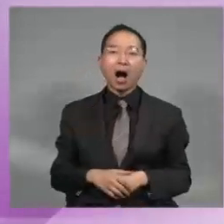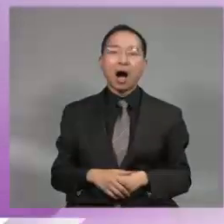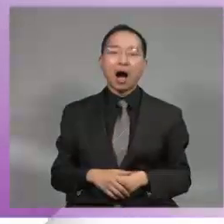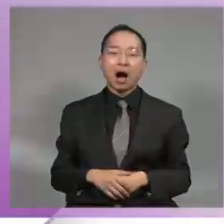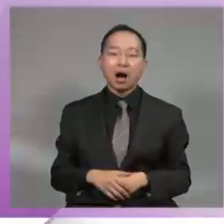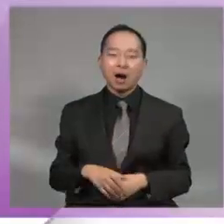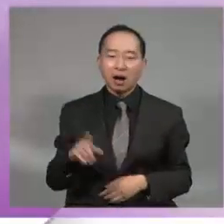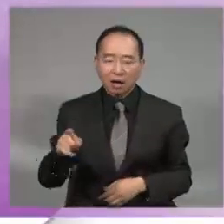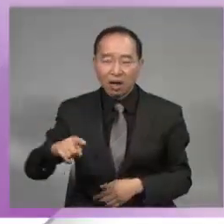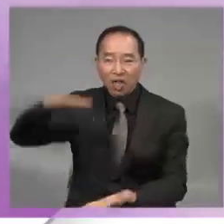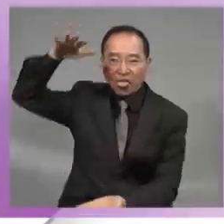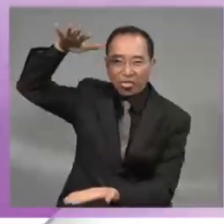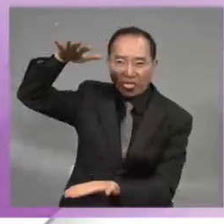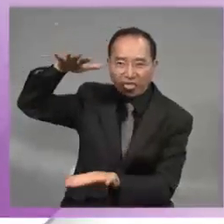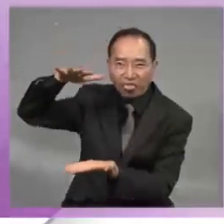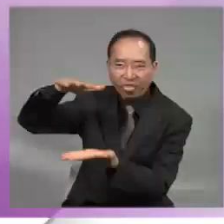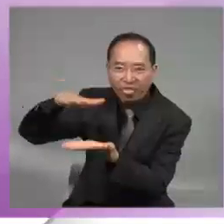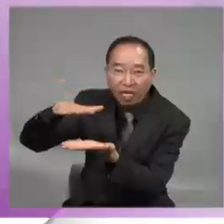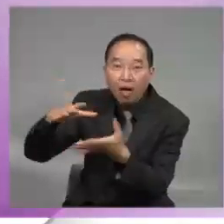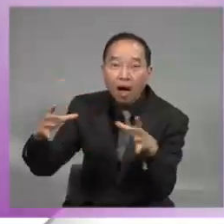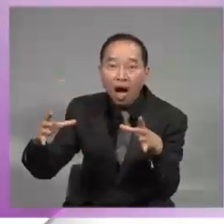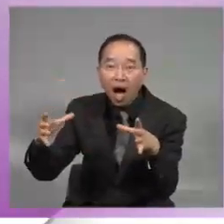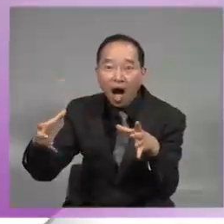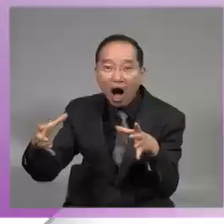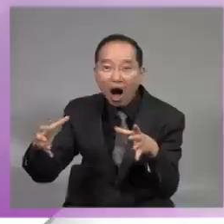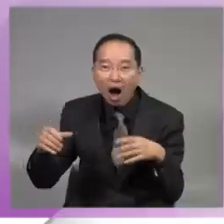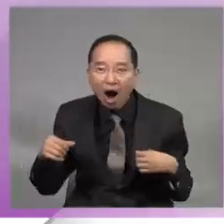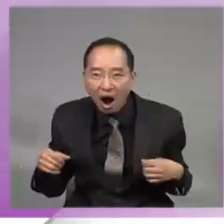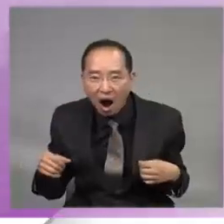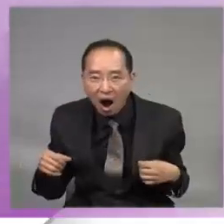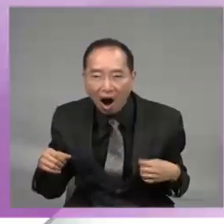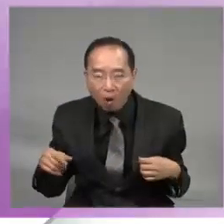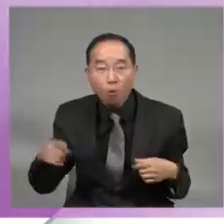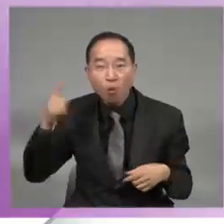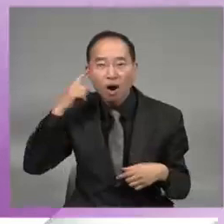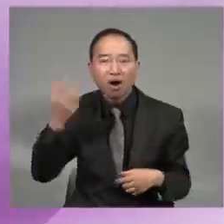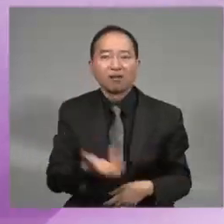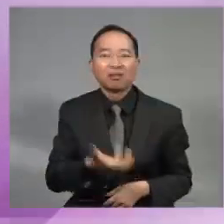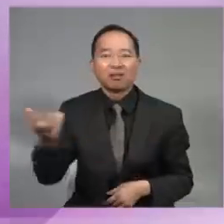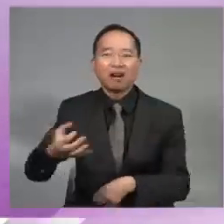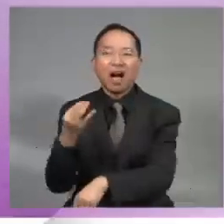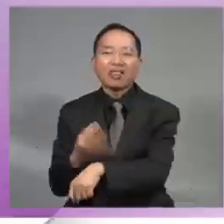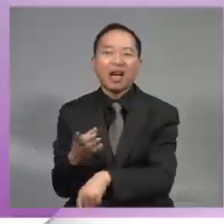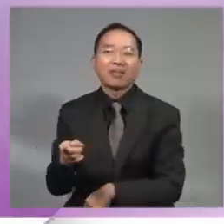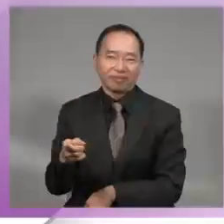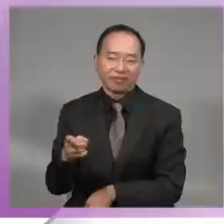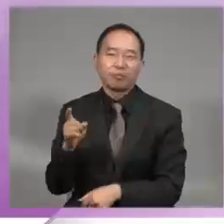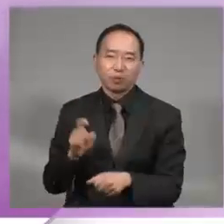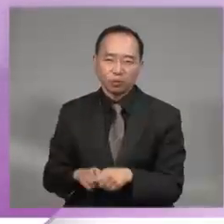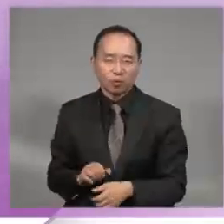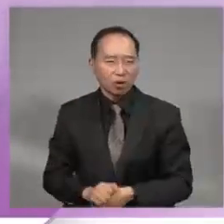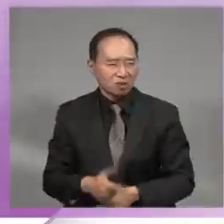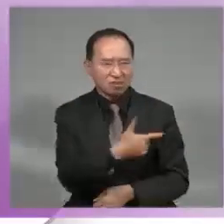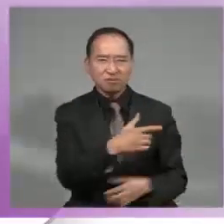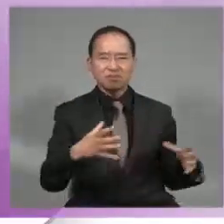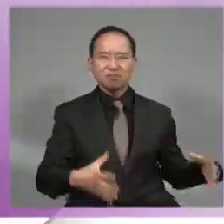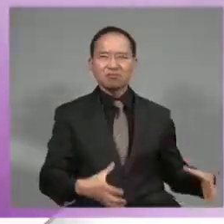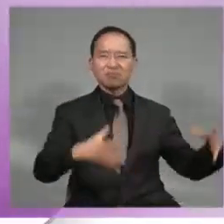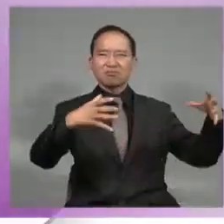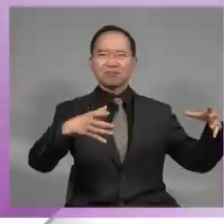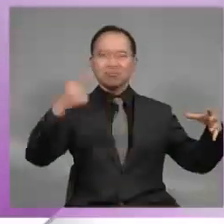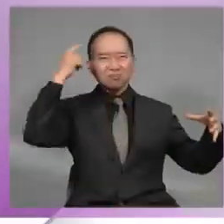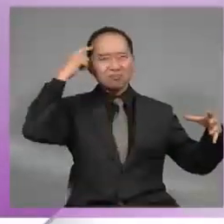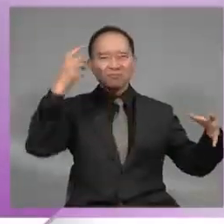예, 플라스틱 받침대와 결합을 해서 투표 시간 동안에는 예. 네. 그렇죠. 저는 저 큰 크기의 부피를